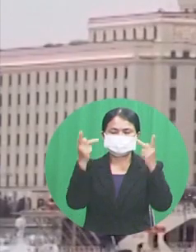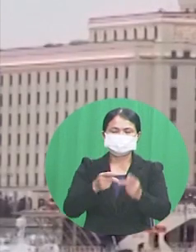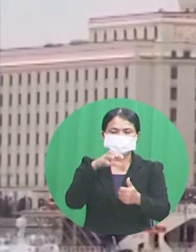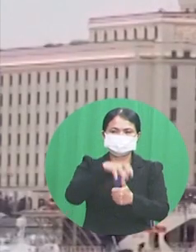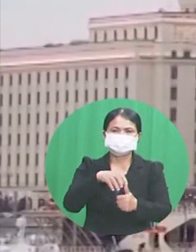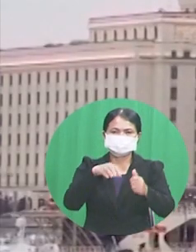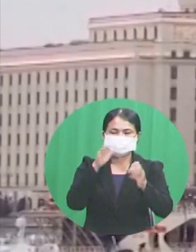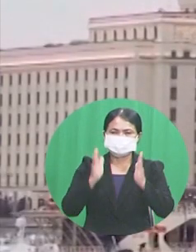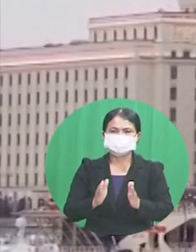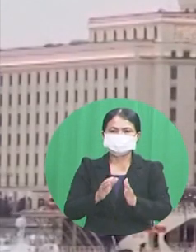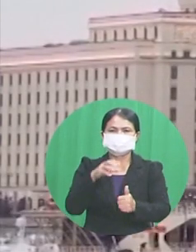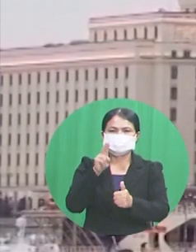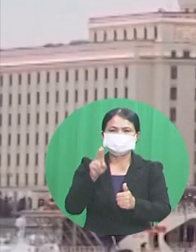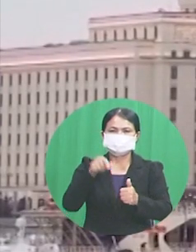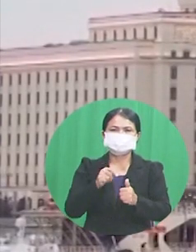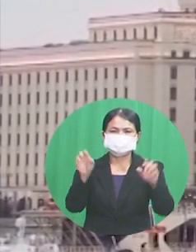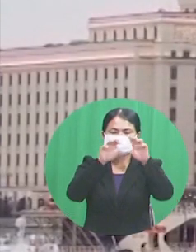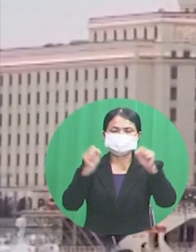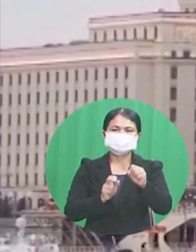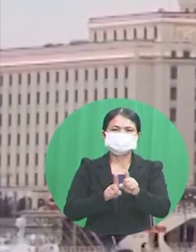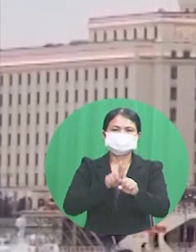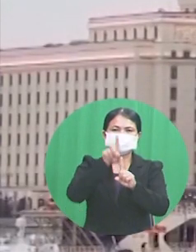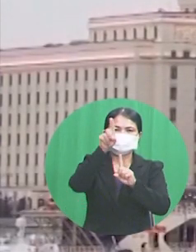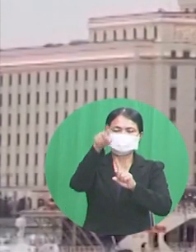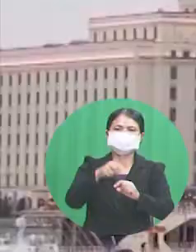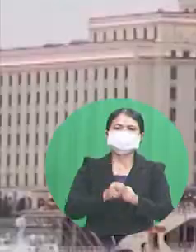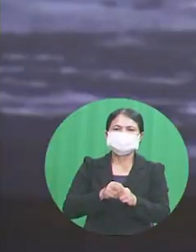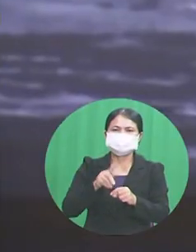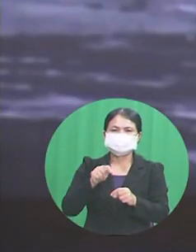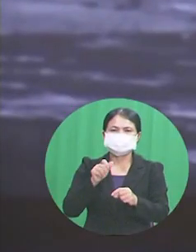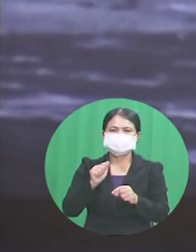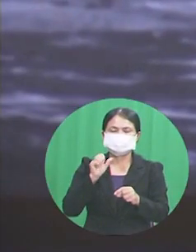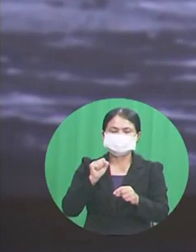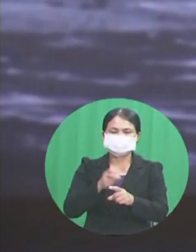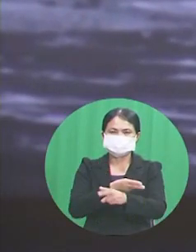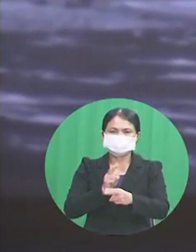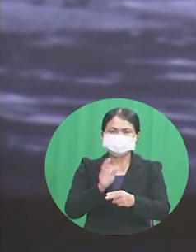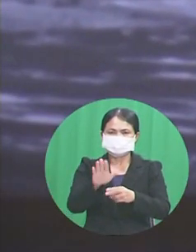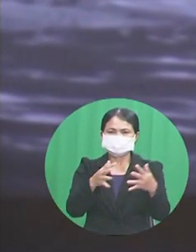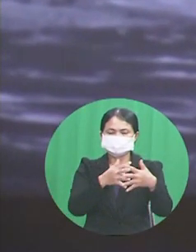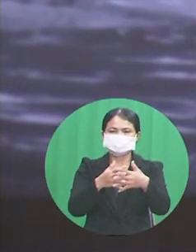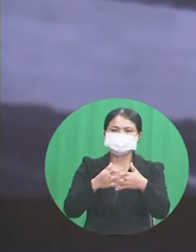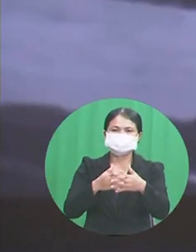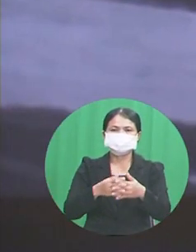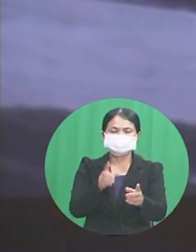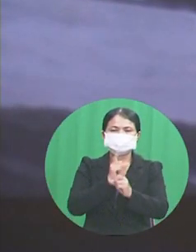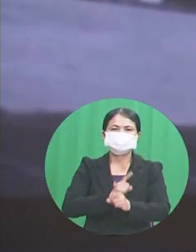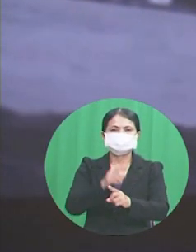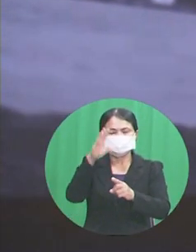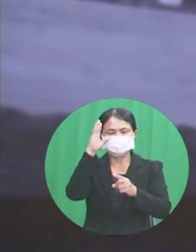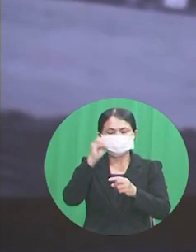ទោសអ៊ុយក្រែនដោយប្រើប្រព័ន្ធបាញ់រ៉ុកកែត HIMARS ដែលផលិតដោយសហរដ្ឋអាមេរិកយោងតាម